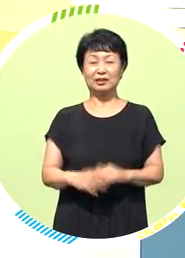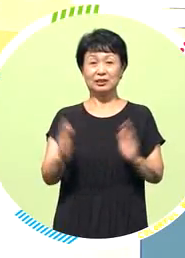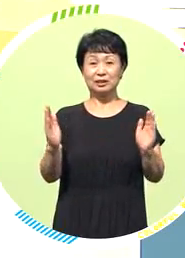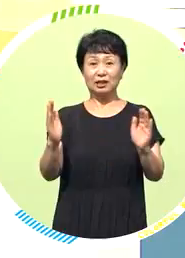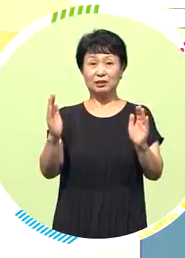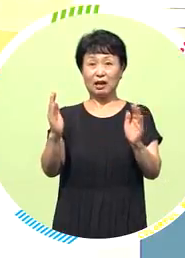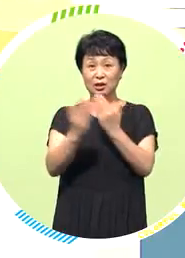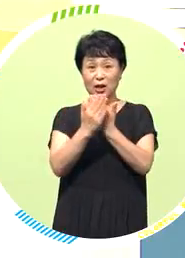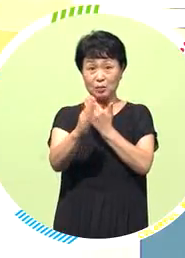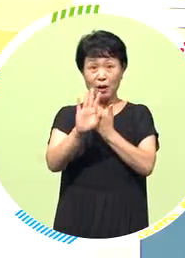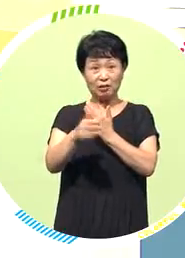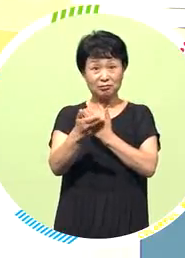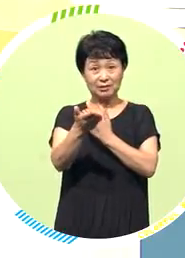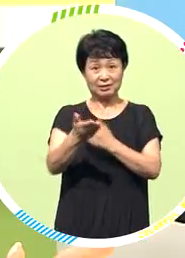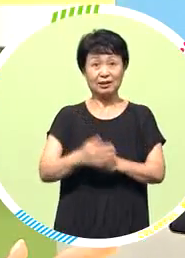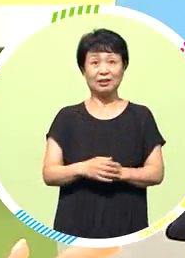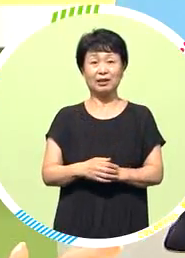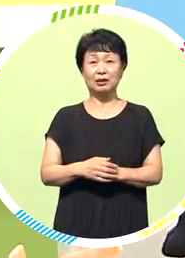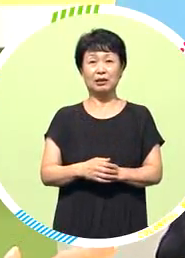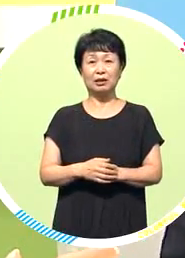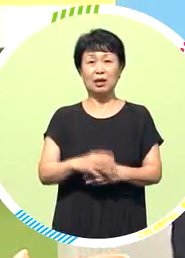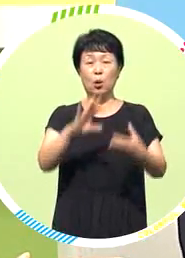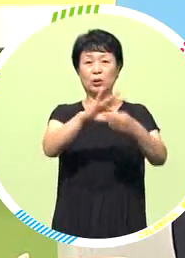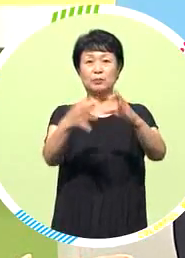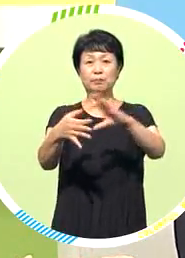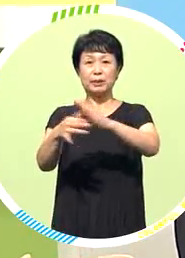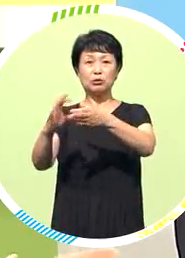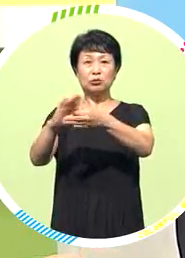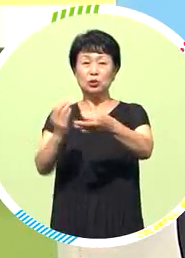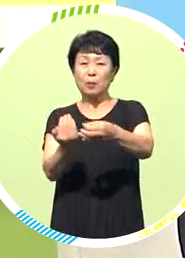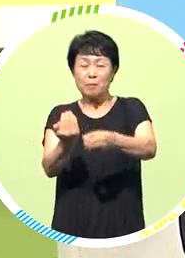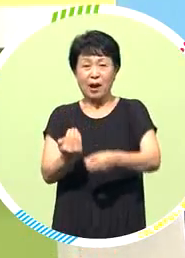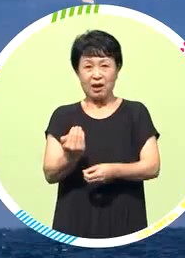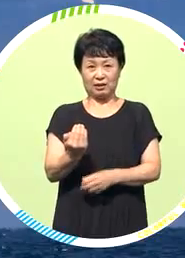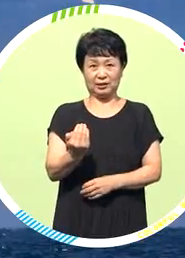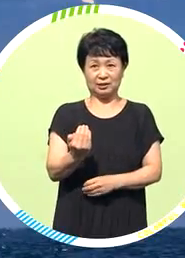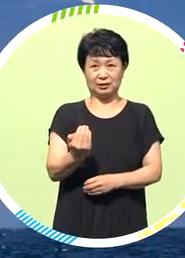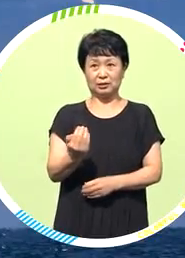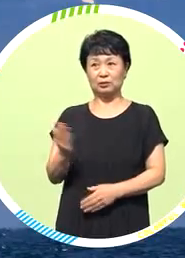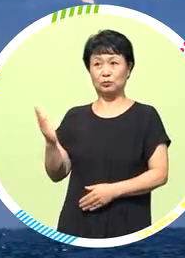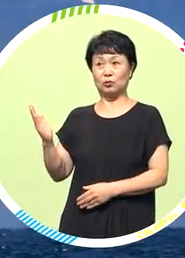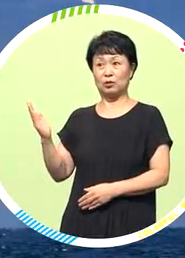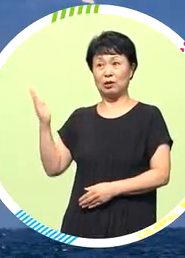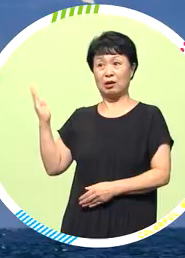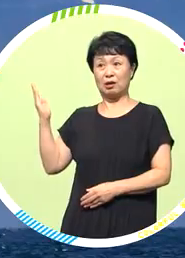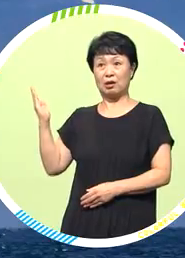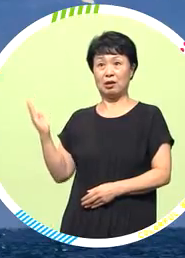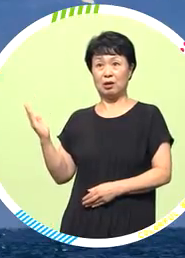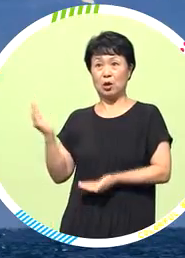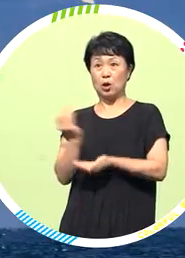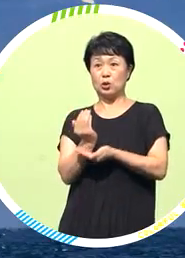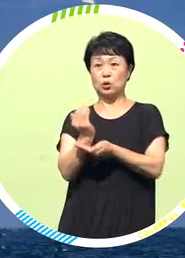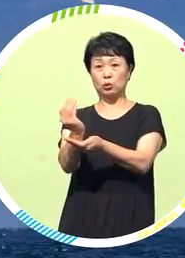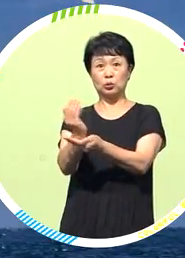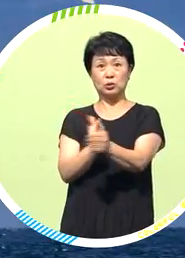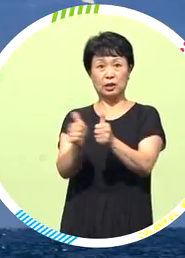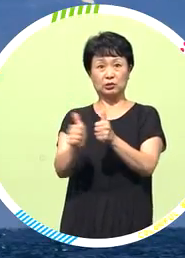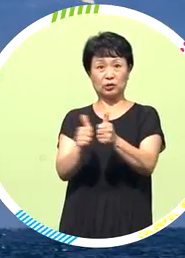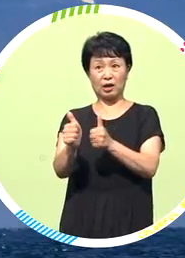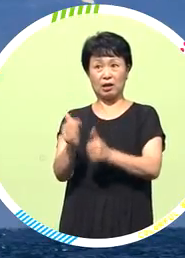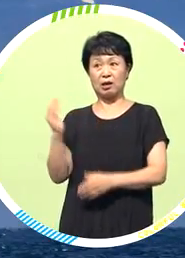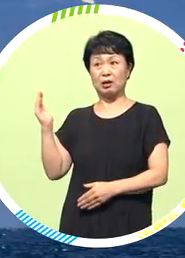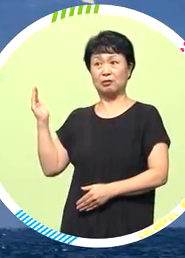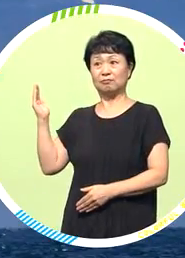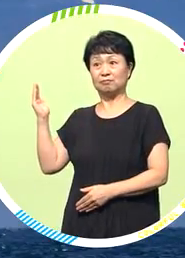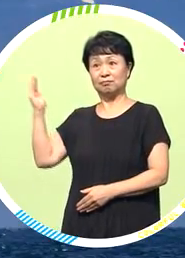るんですね。 そうなんです、うん、まあ、3年後ということなんですが、うん、待ちきれないという方はですね、うん、全日本4709ヨット選手権が8月